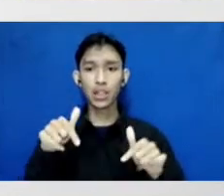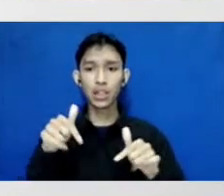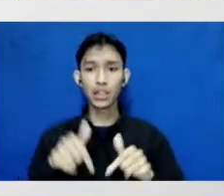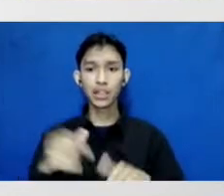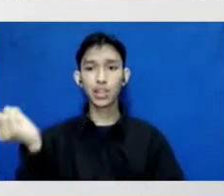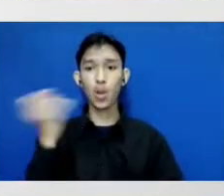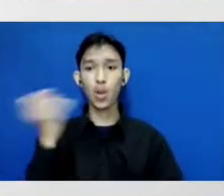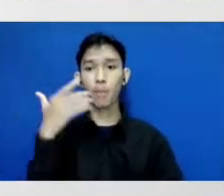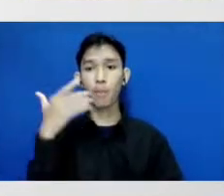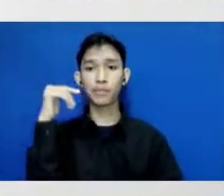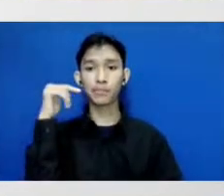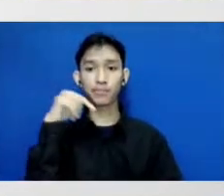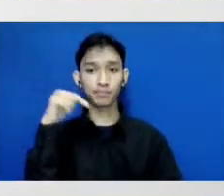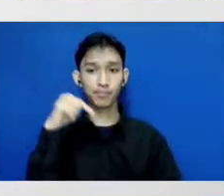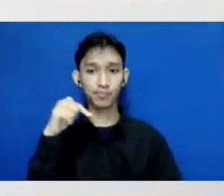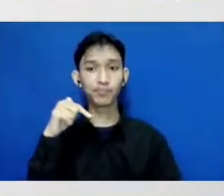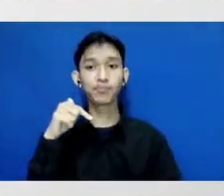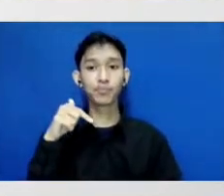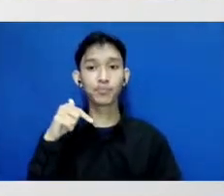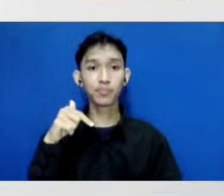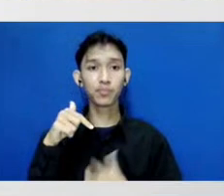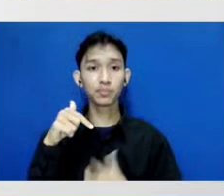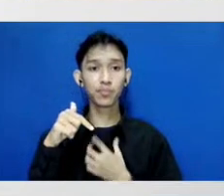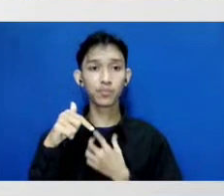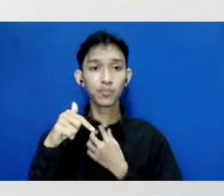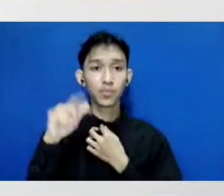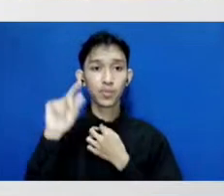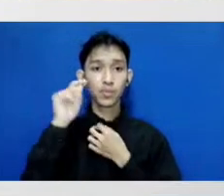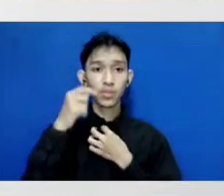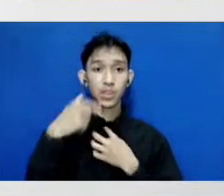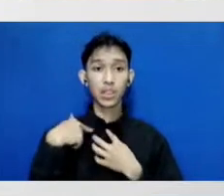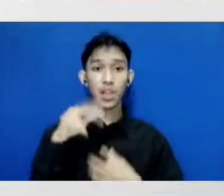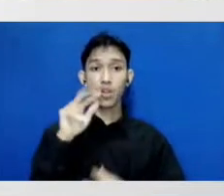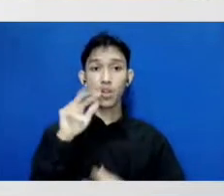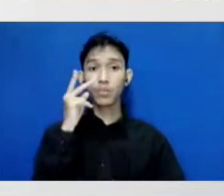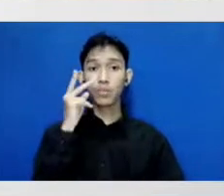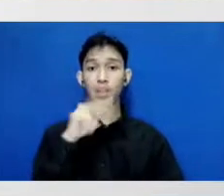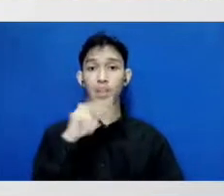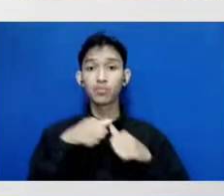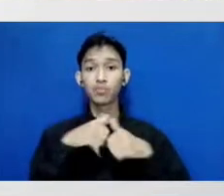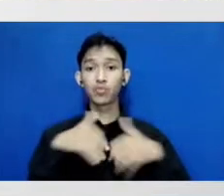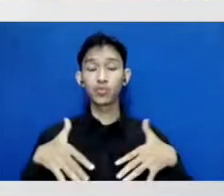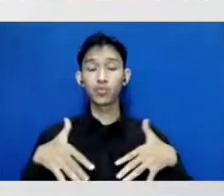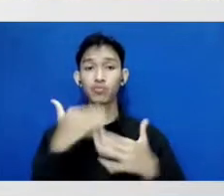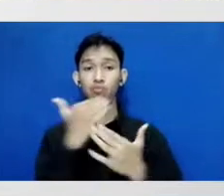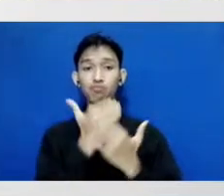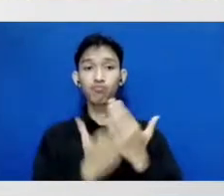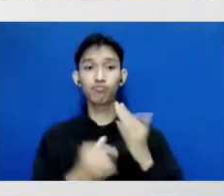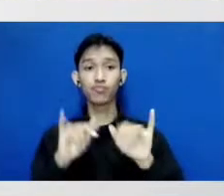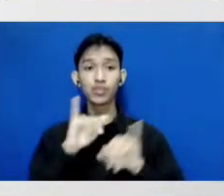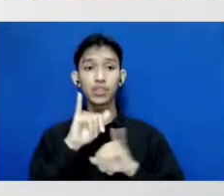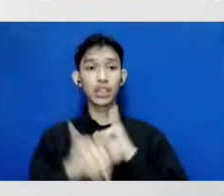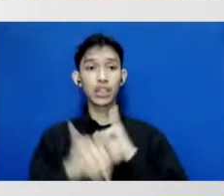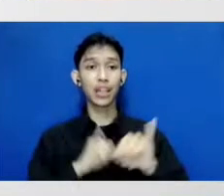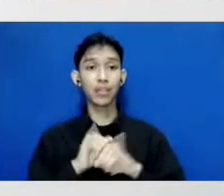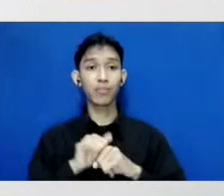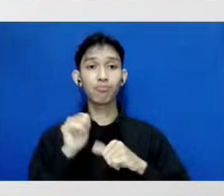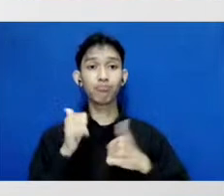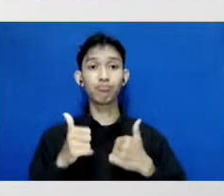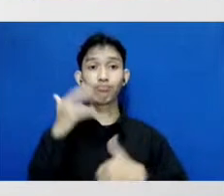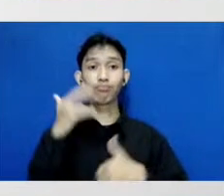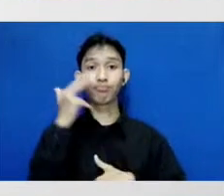menjawab tersebut, pertanyaan tersebut yang sulit, kita harus melihat struktur regulasi internet. Bisa ke slide berikutnya.